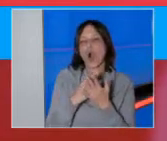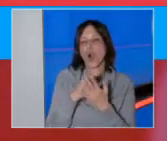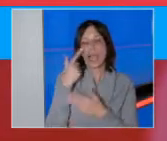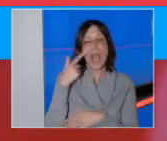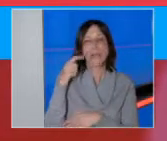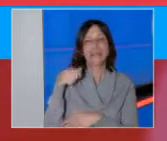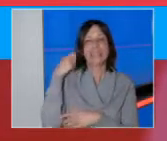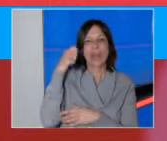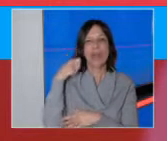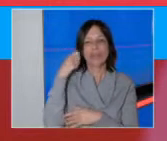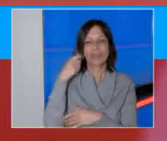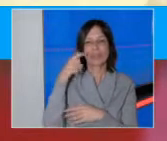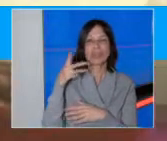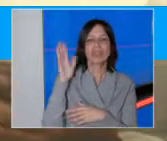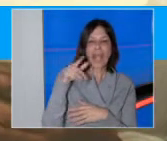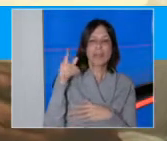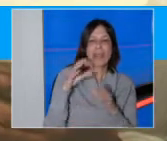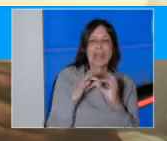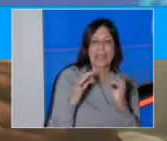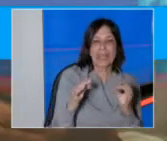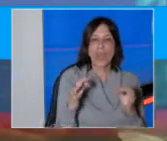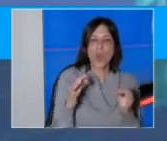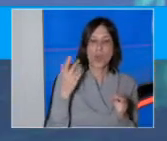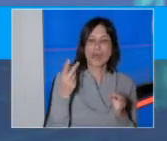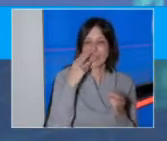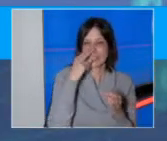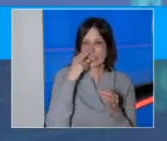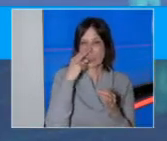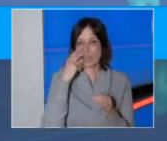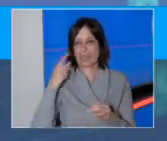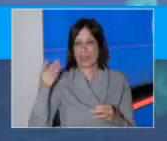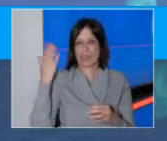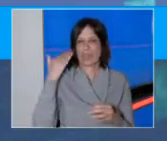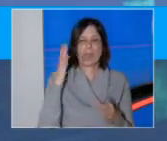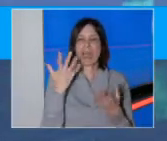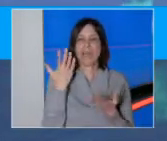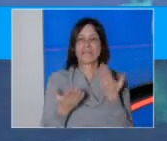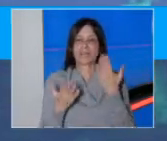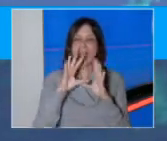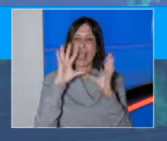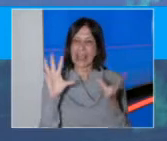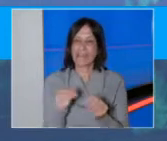ועדת הבחירות התחילה באיזשהו פיילוט. מה ההבדל בהיקפים? לא, הם בסופו של דבר לא עשו את זה, זאת